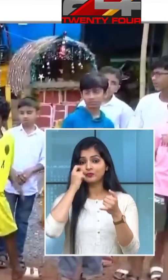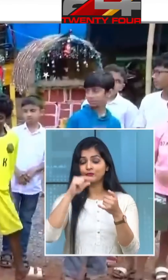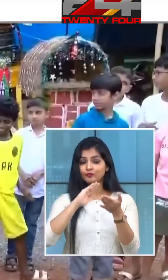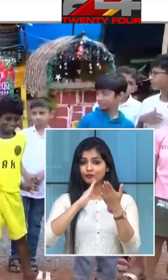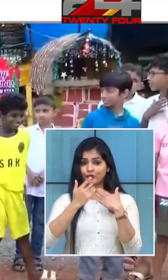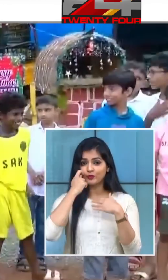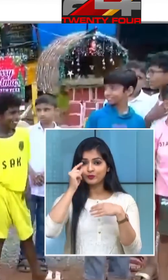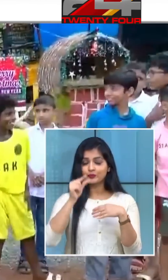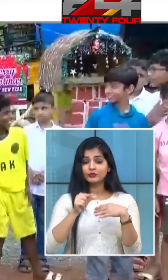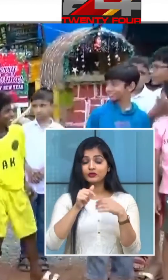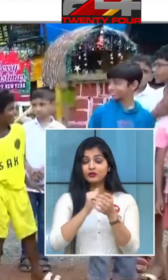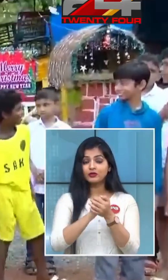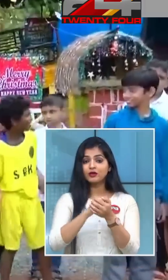ഒരു